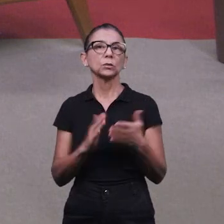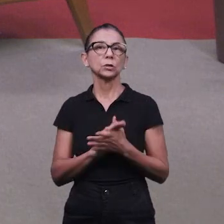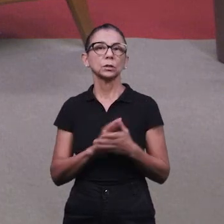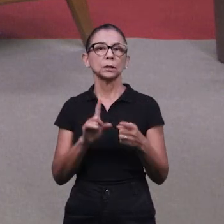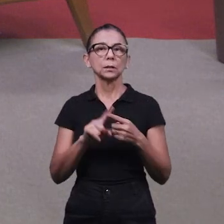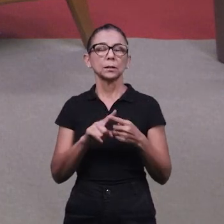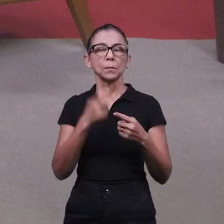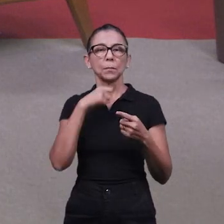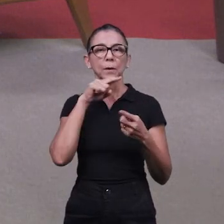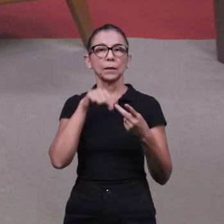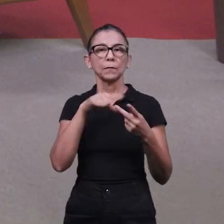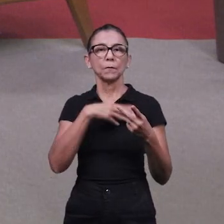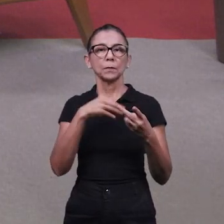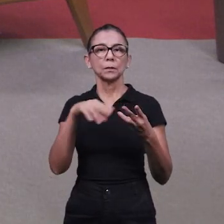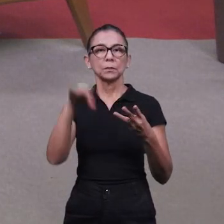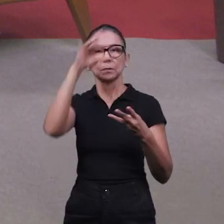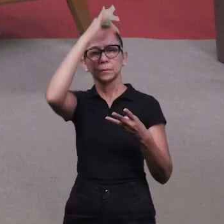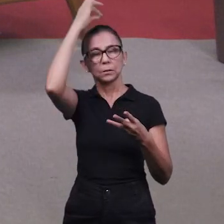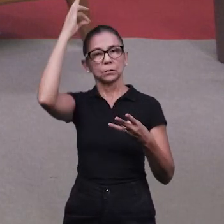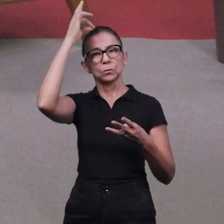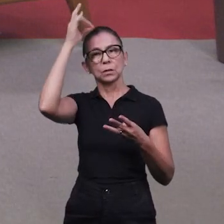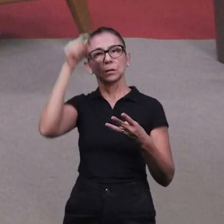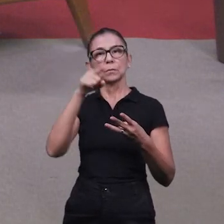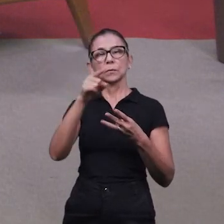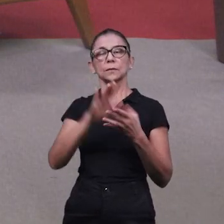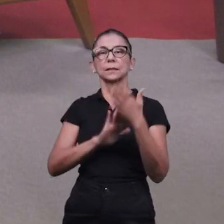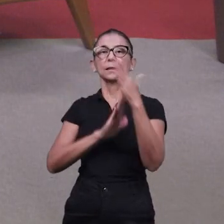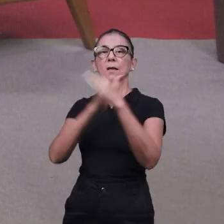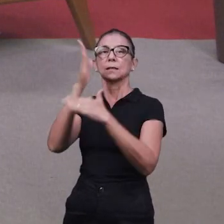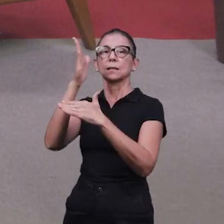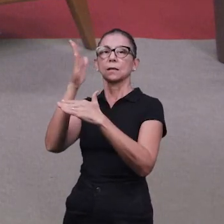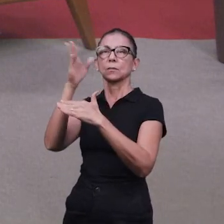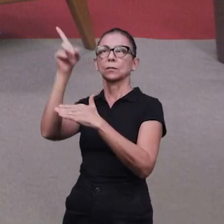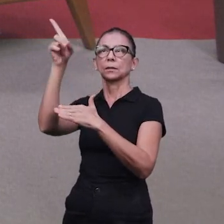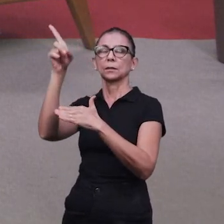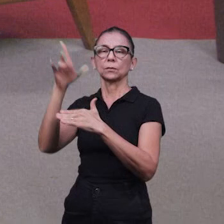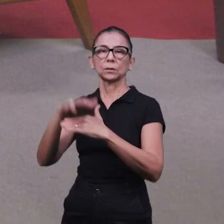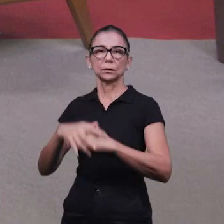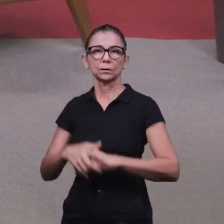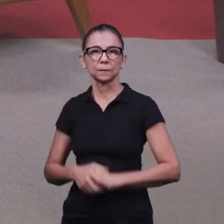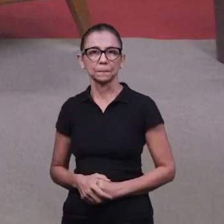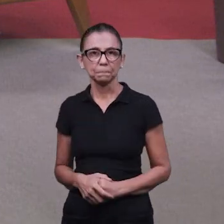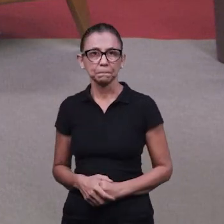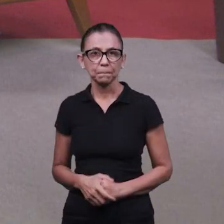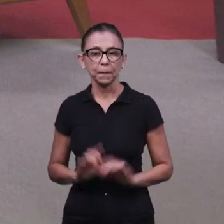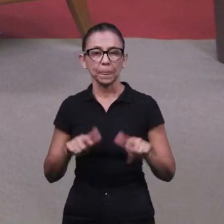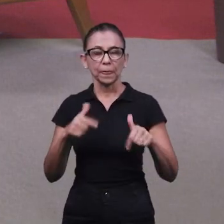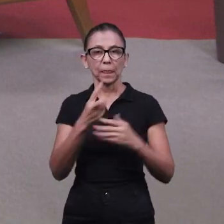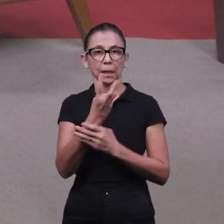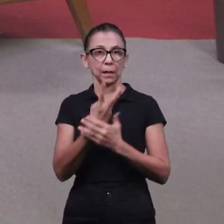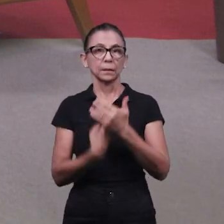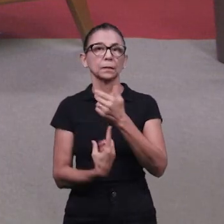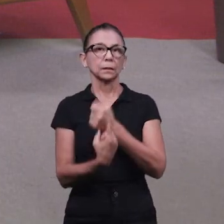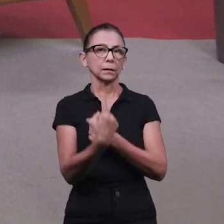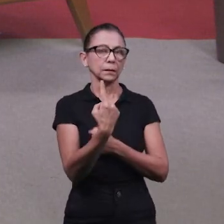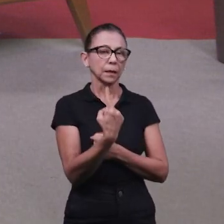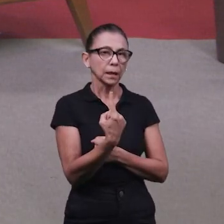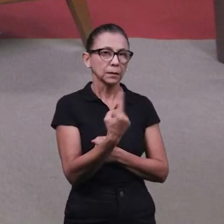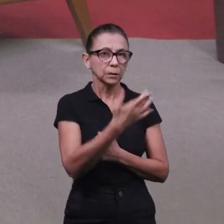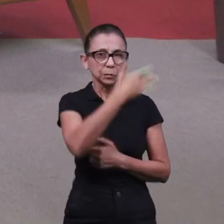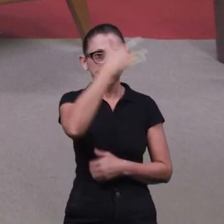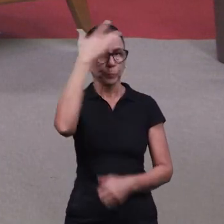Père, Dieu le Fils, Dieu Saint-Esprit, pour donner accès à l'homme à cette eau, à cette bénédiction. Et l'action de la